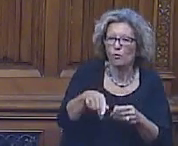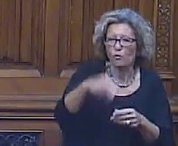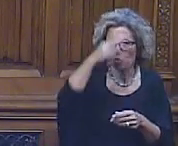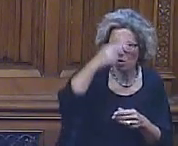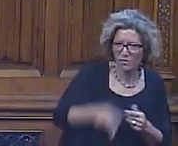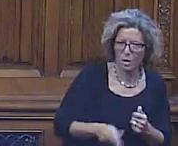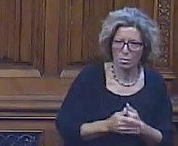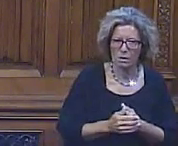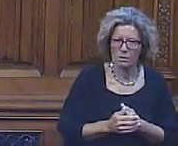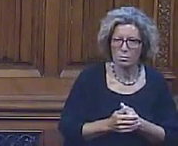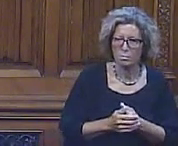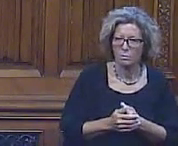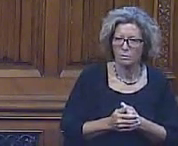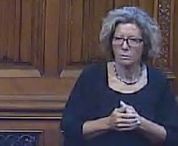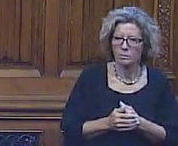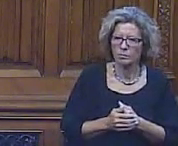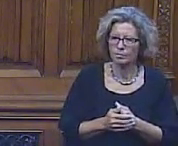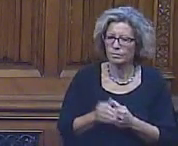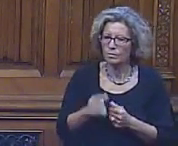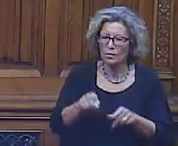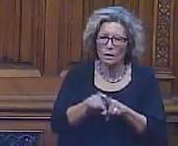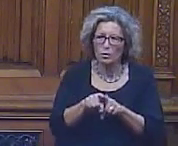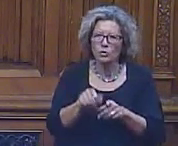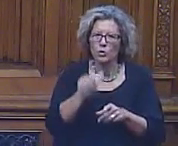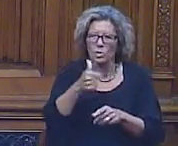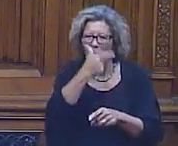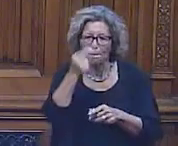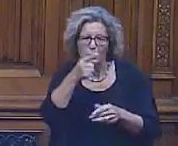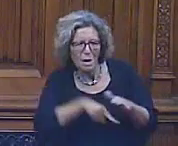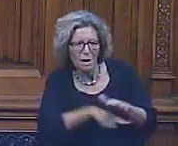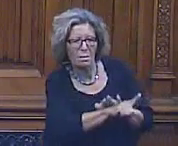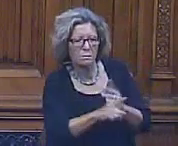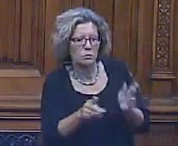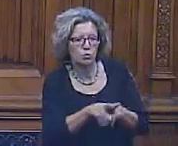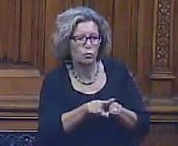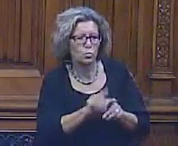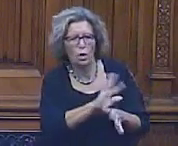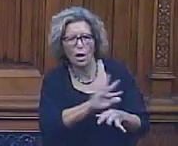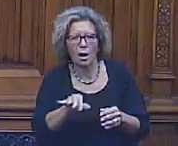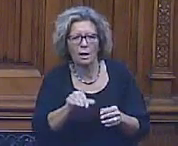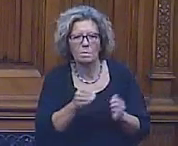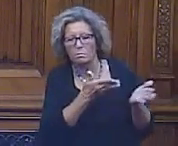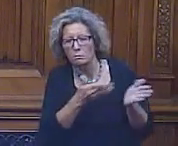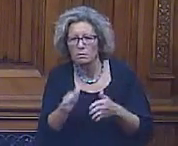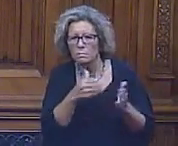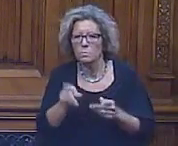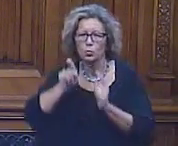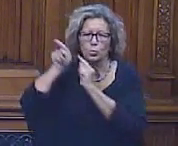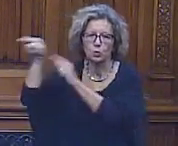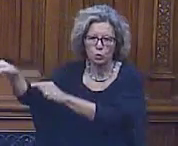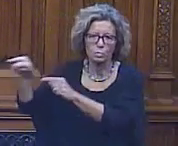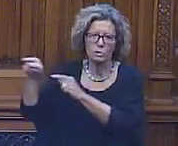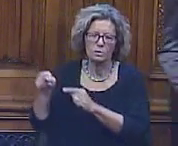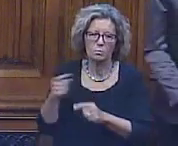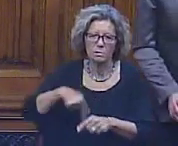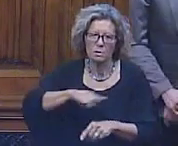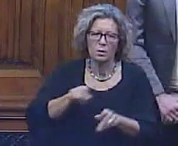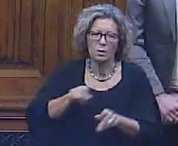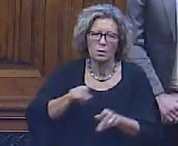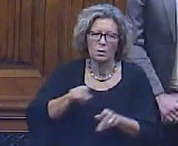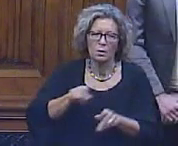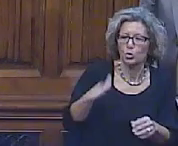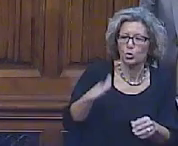geehrter Herr Stadtrat. Dort geht ja sowieso kein Mensch mehr rein. Die wandern ja sowieso in Kolonnen alle zu uns. Die sind ja